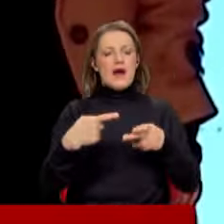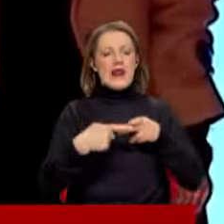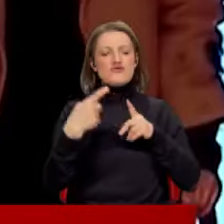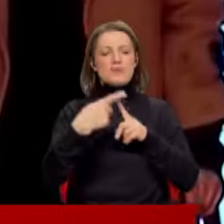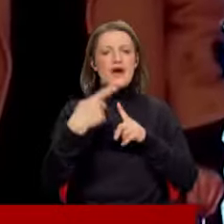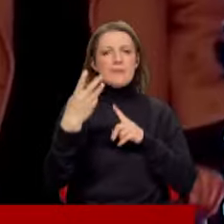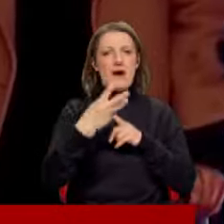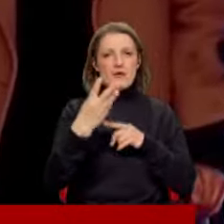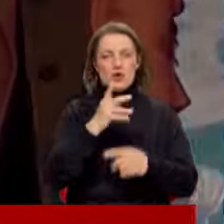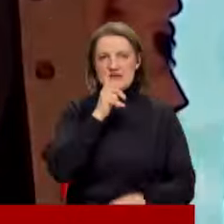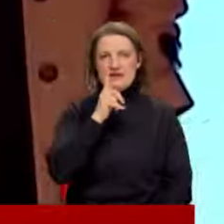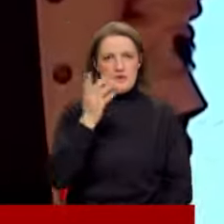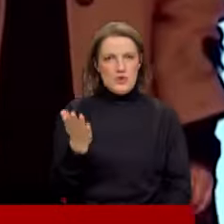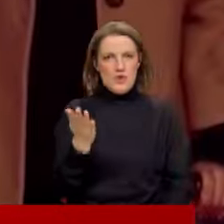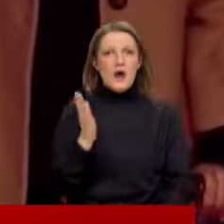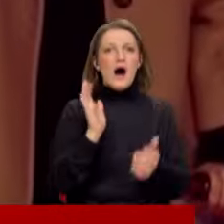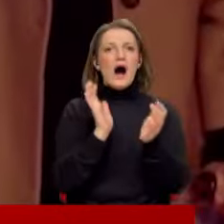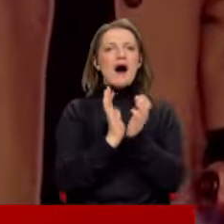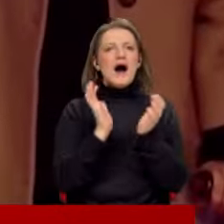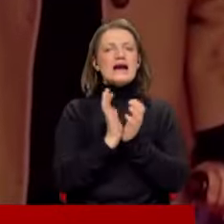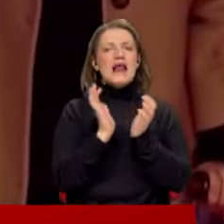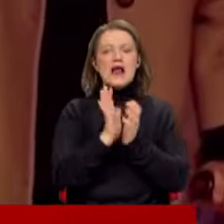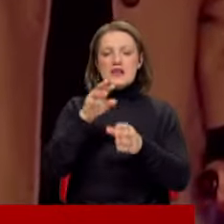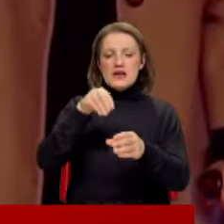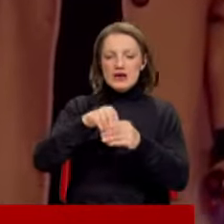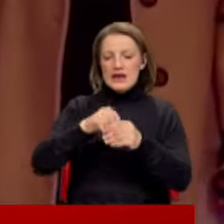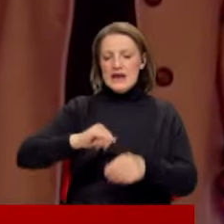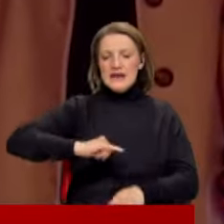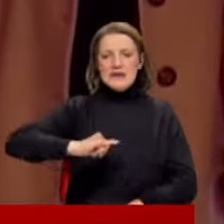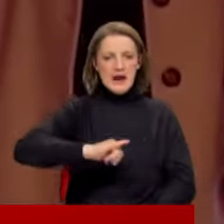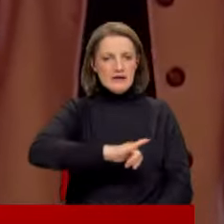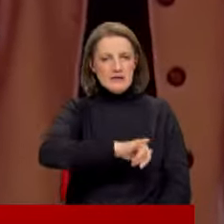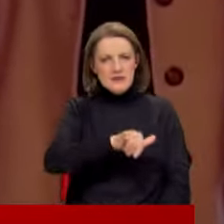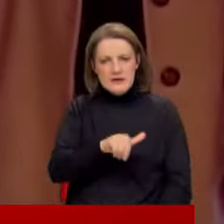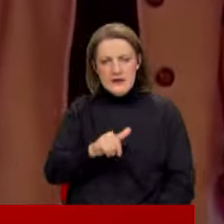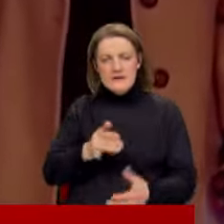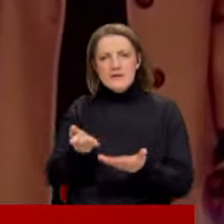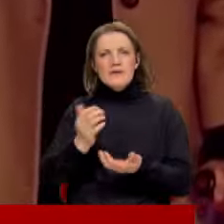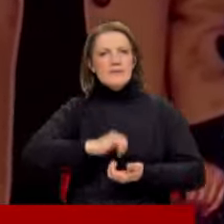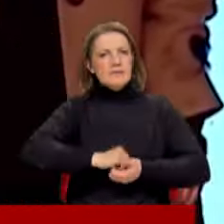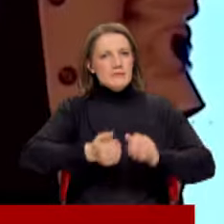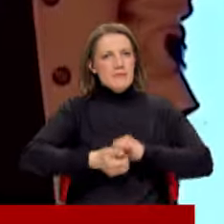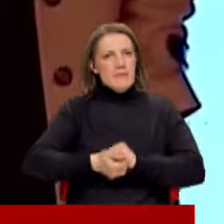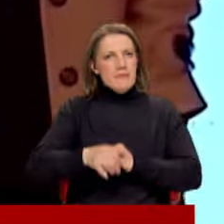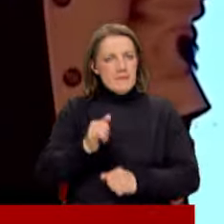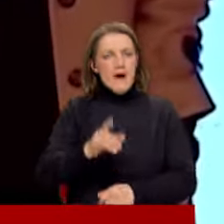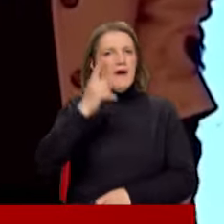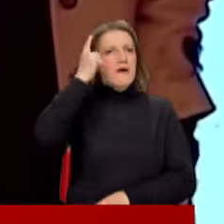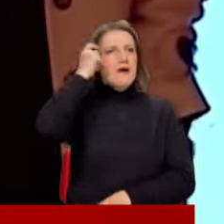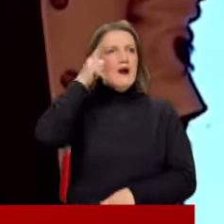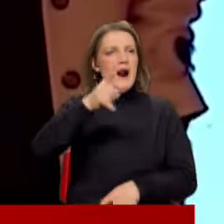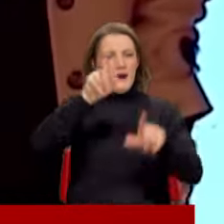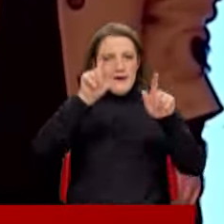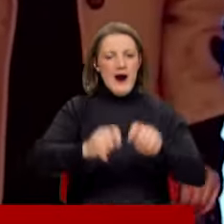Tayyip Erdoğan'a sesleniyorum. Ailendekilerin, yakın çevrenin, yandaşlarının